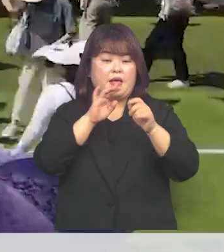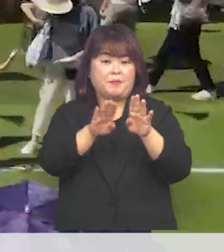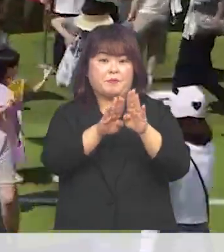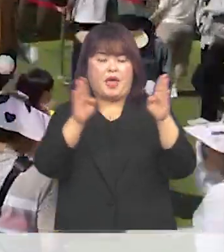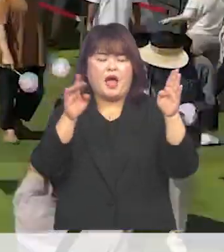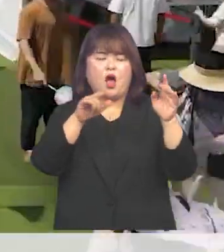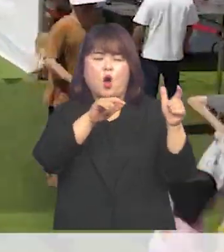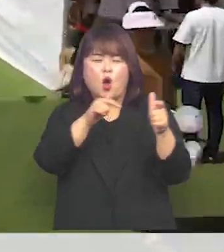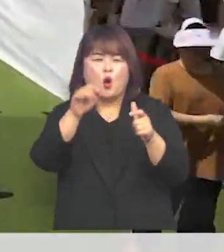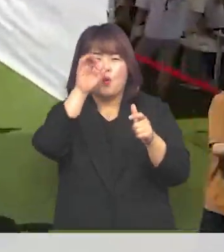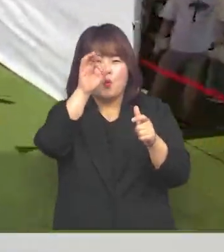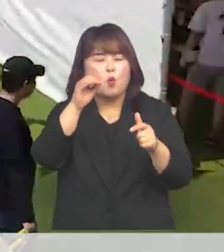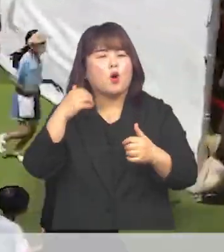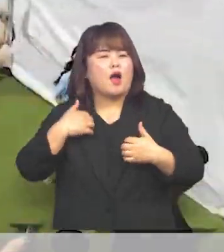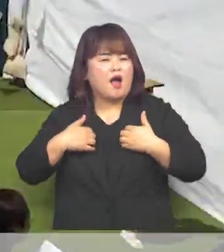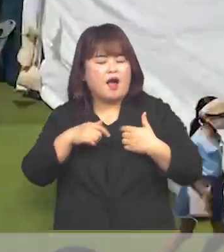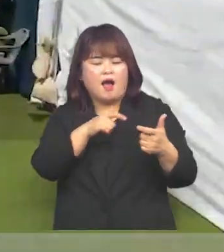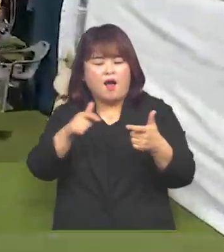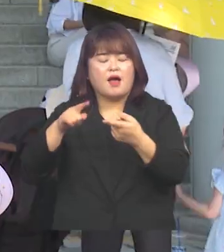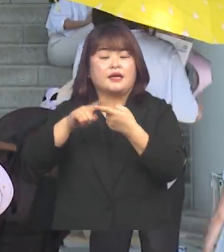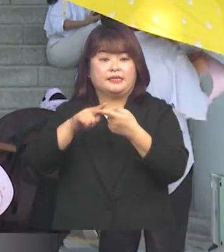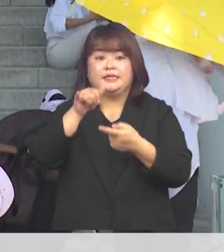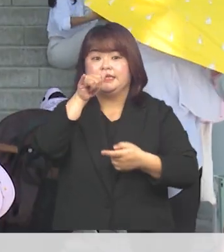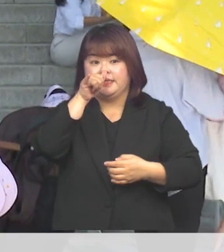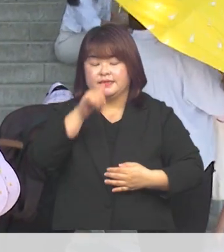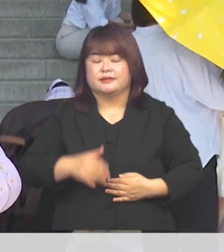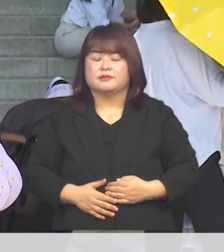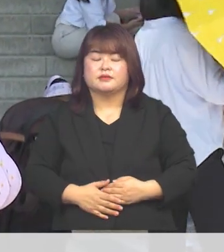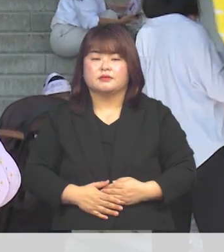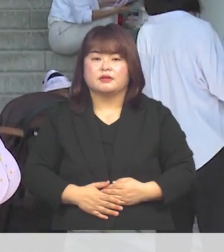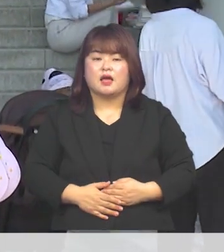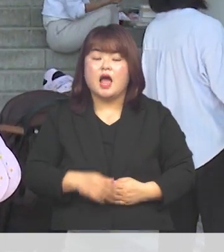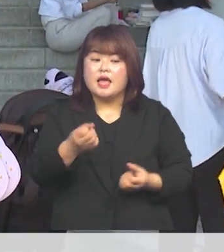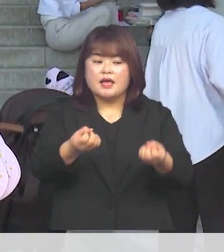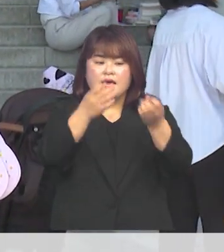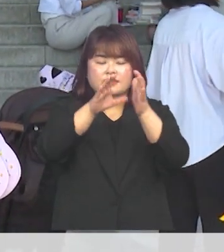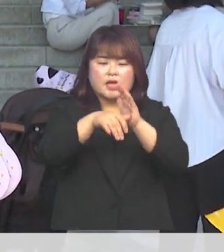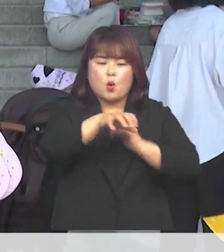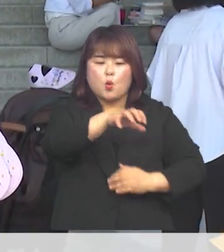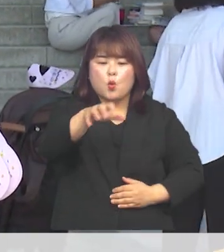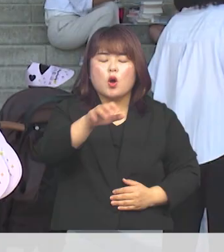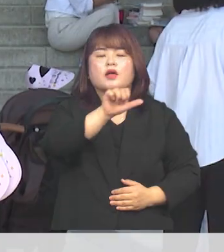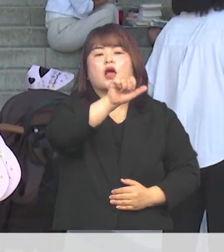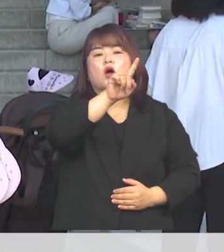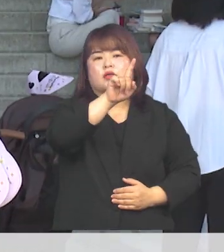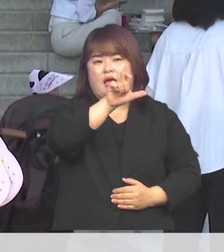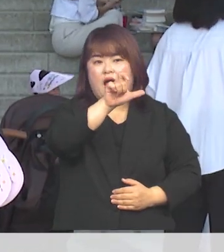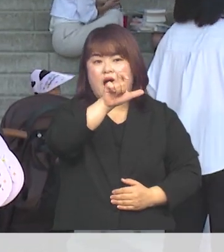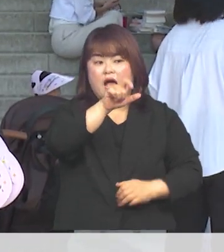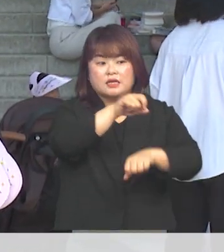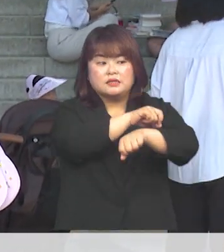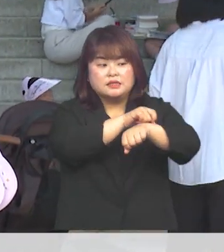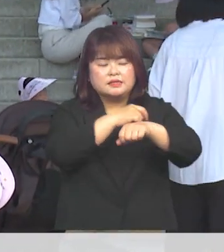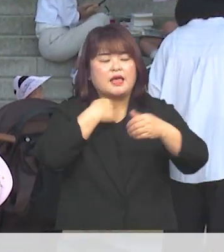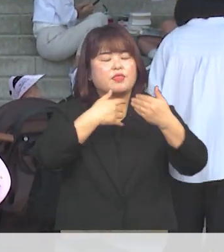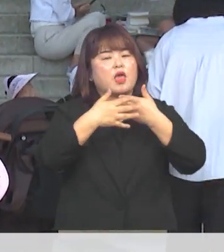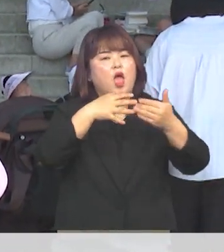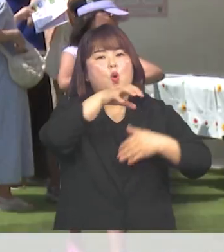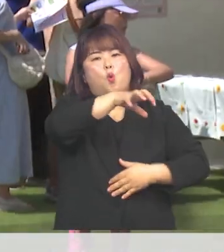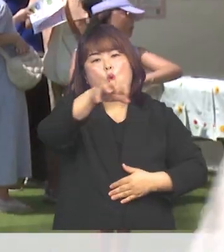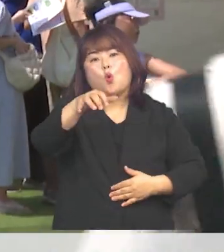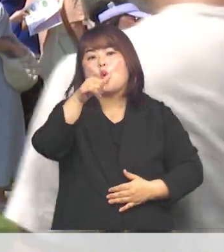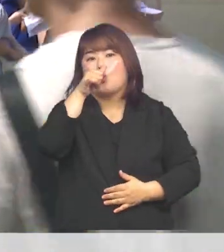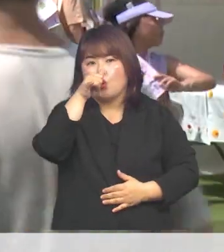다채로운 볼거리와 즐길거리가 가득했습니다. 행사에는 관내 15개 공공도서관 특성화 주제 체험행사 부스가